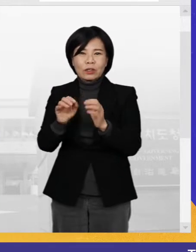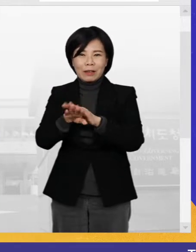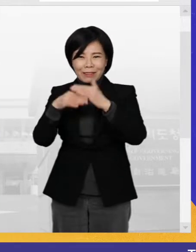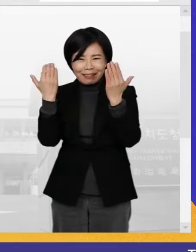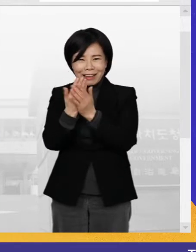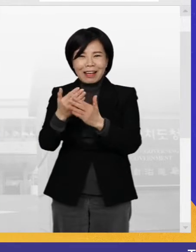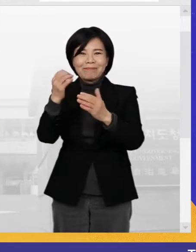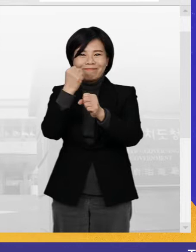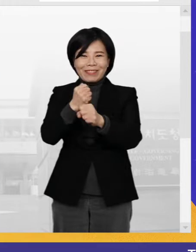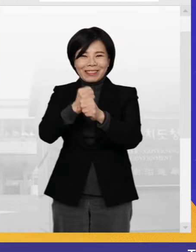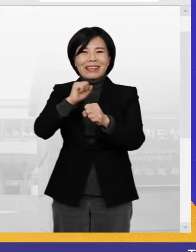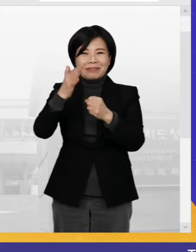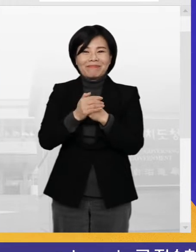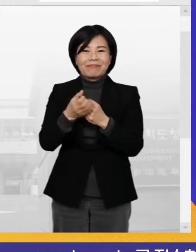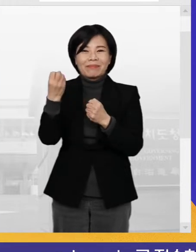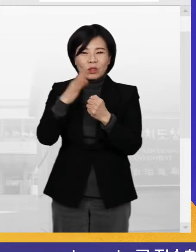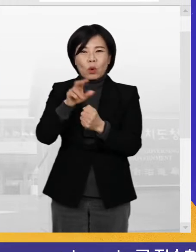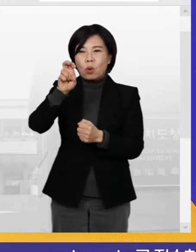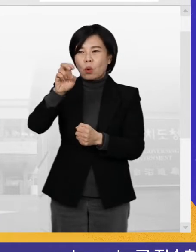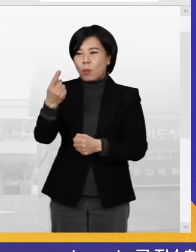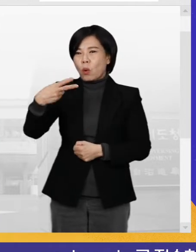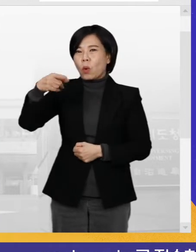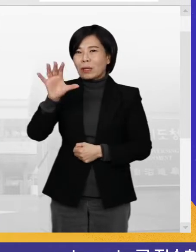오픈 플랫폼이 되겠습니다.